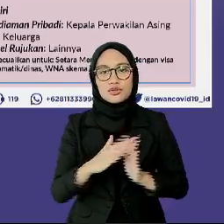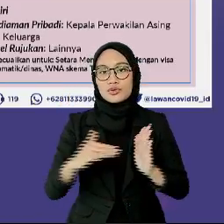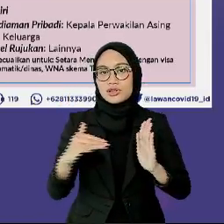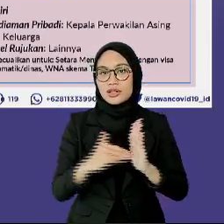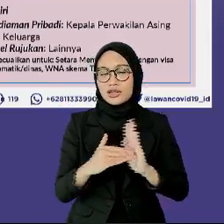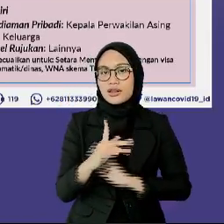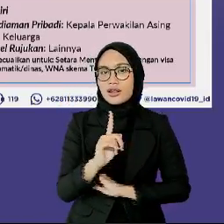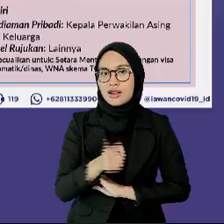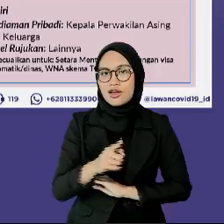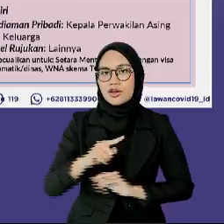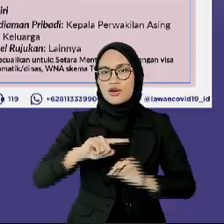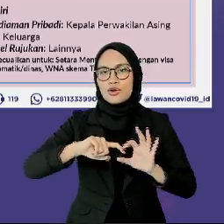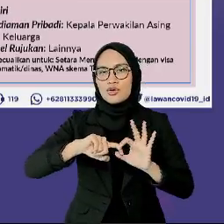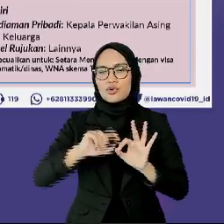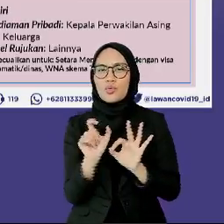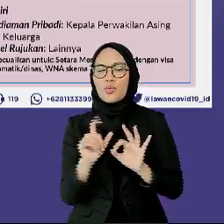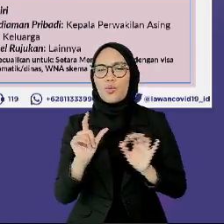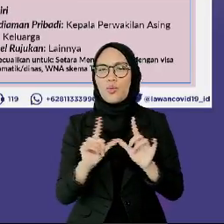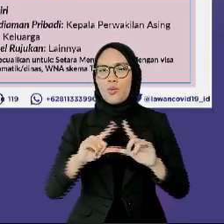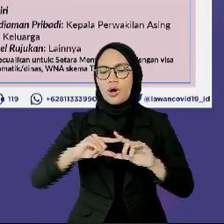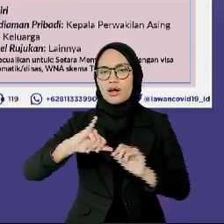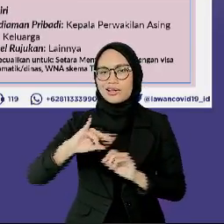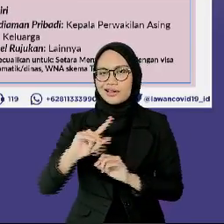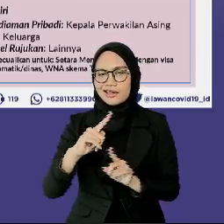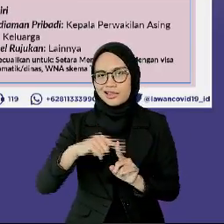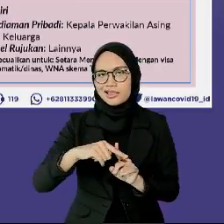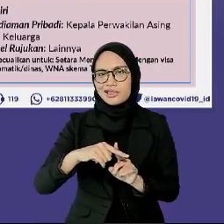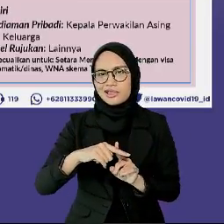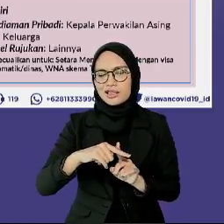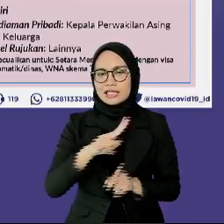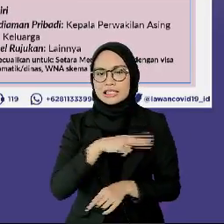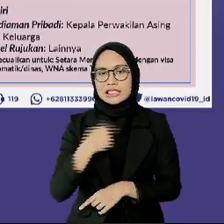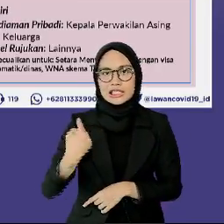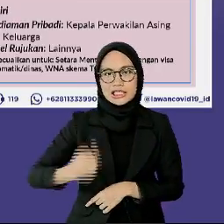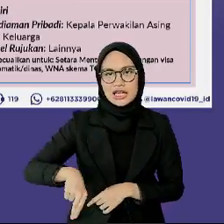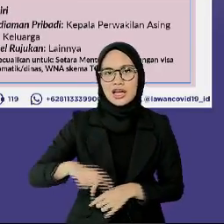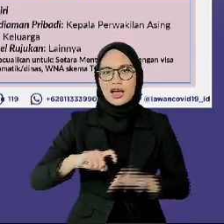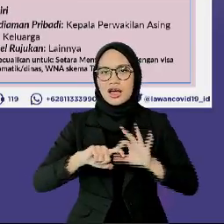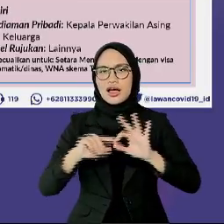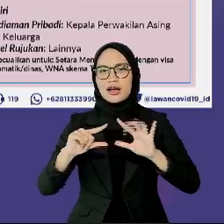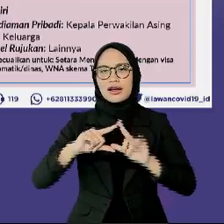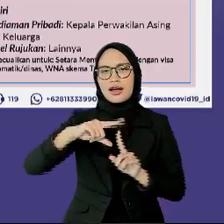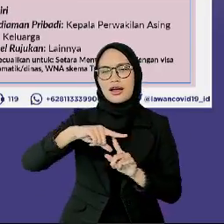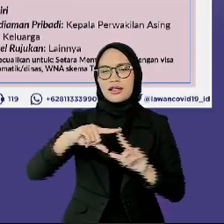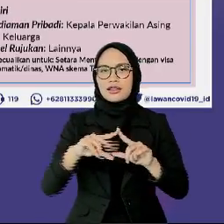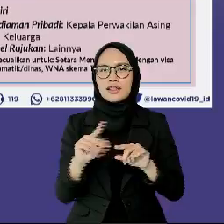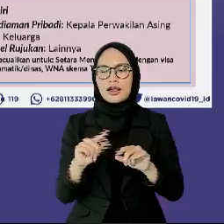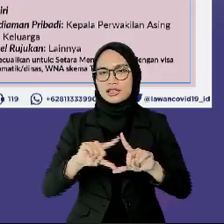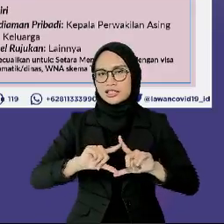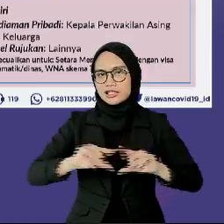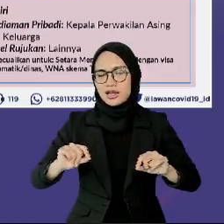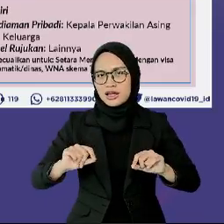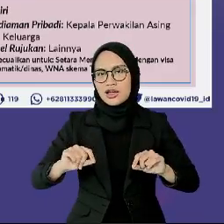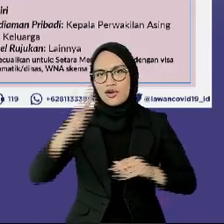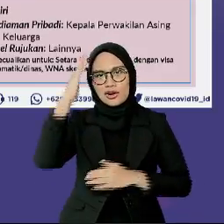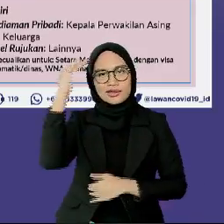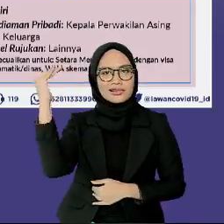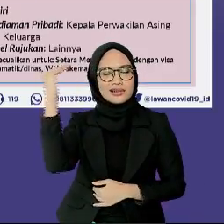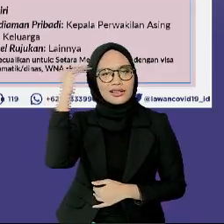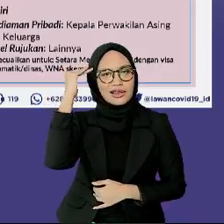Kuwait, Bahrain, Qatar, Cina, India, Jepang, Korea